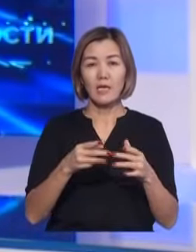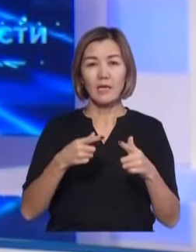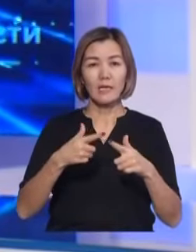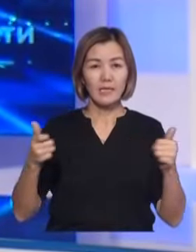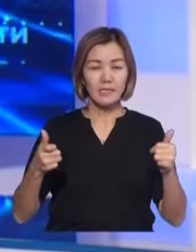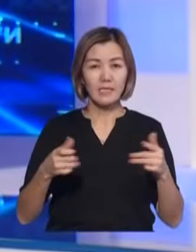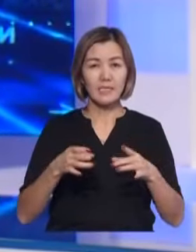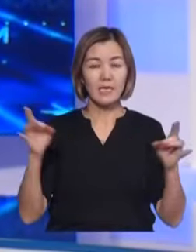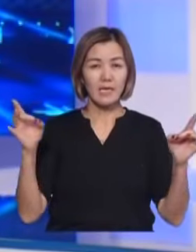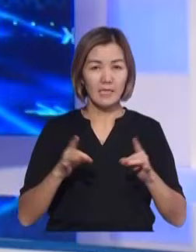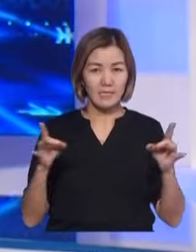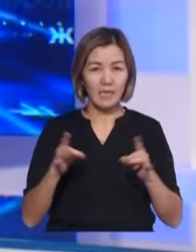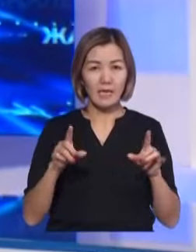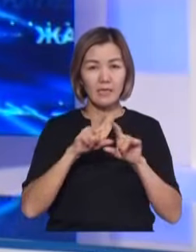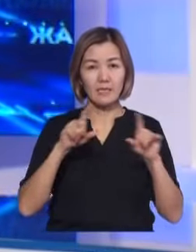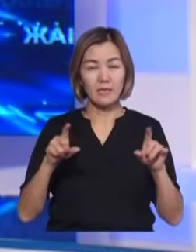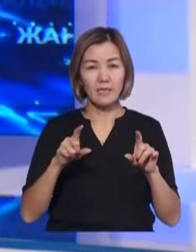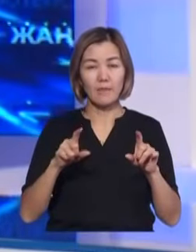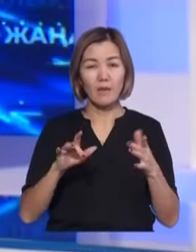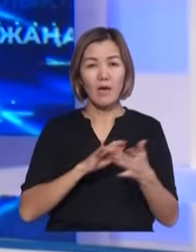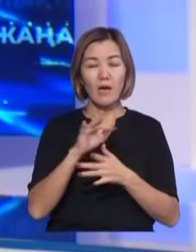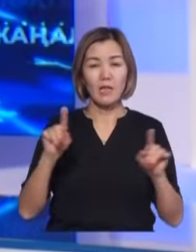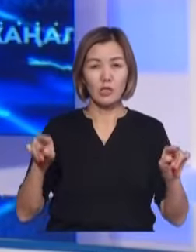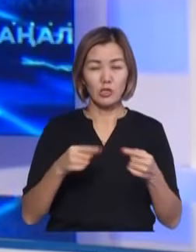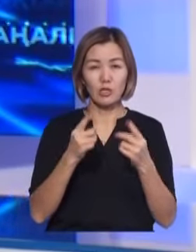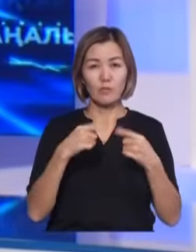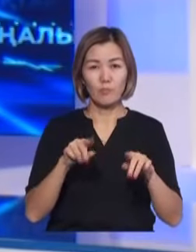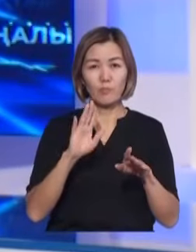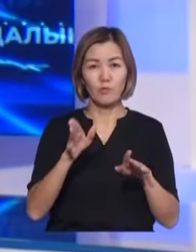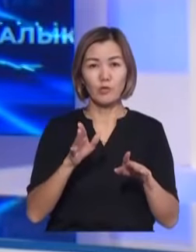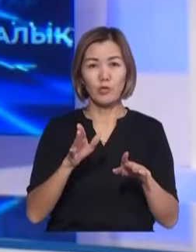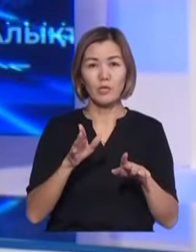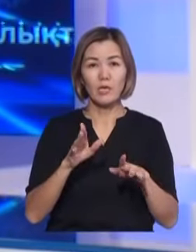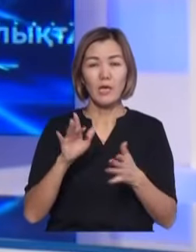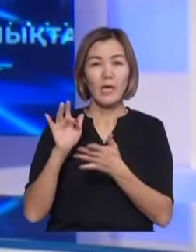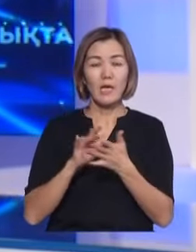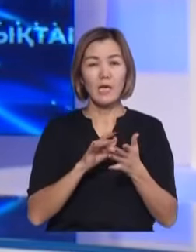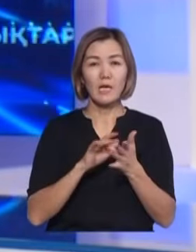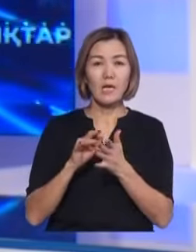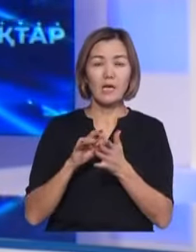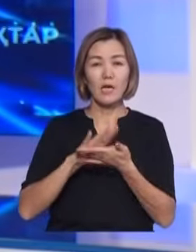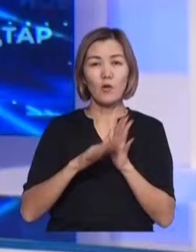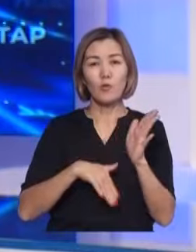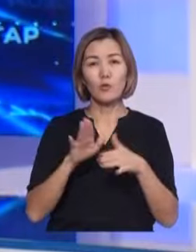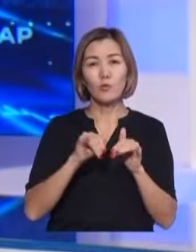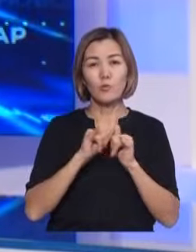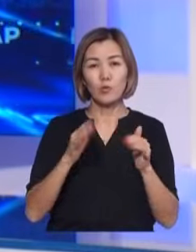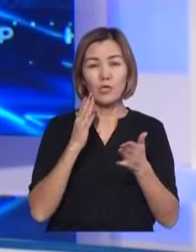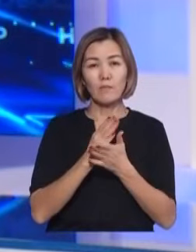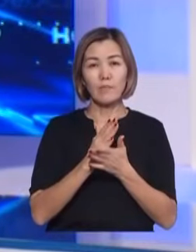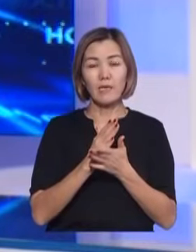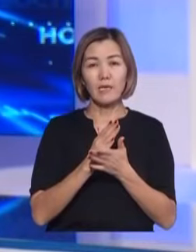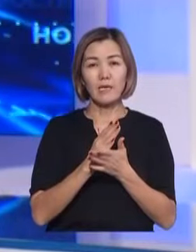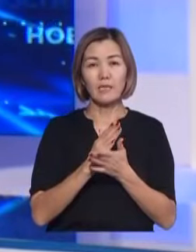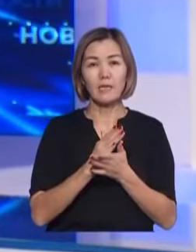мен мейрамханалар еңсе тіктеп, шатырлар қалашығы пайда болады. Сөйтіп өңірдің экотуризм әлеуеті тың деңгейге көтерілмек, әрі